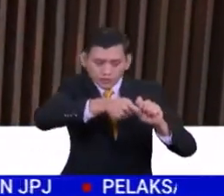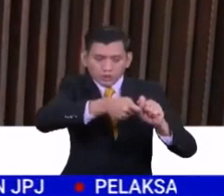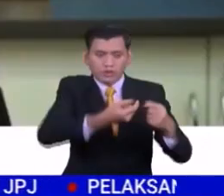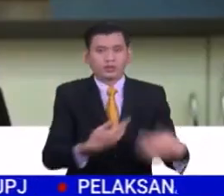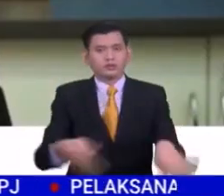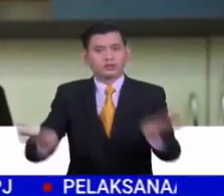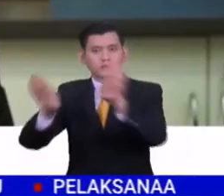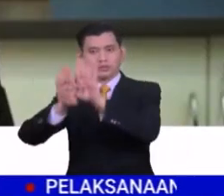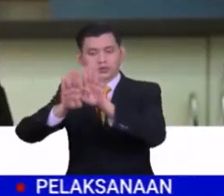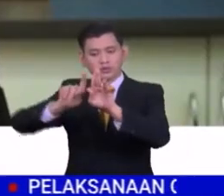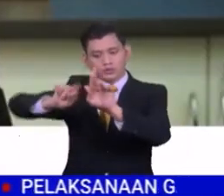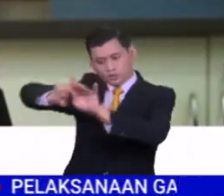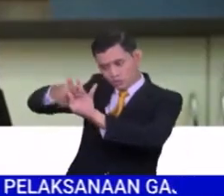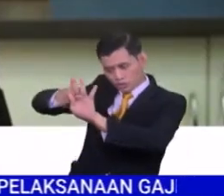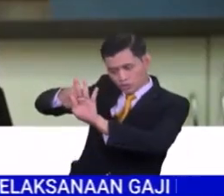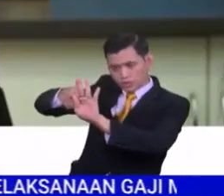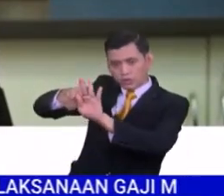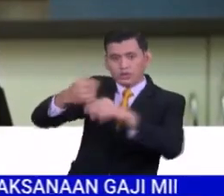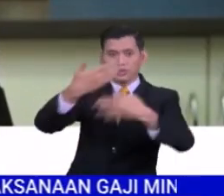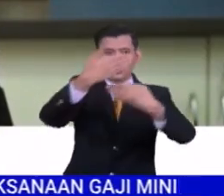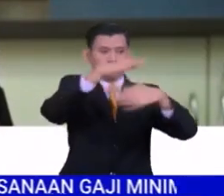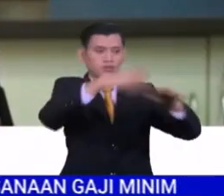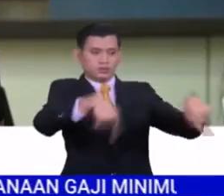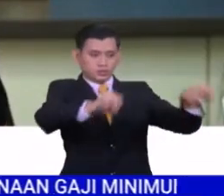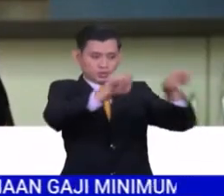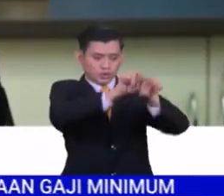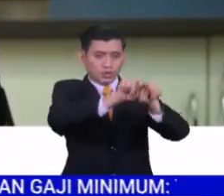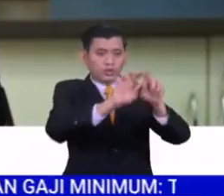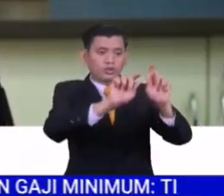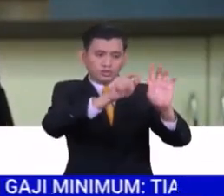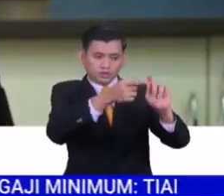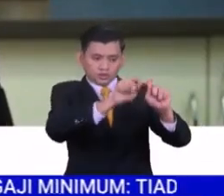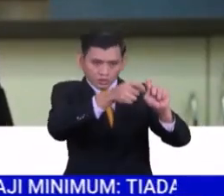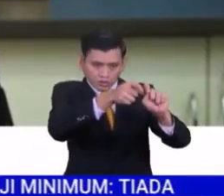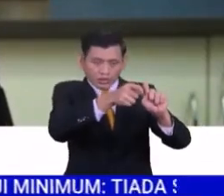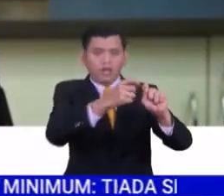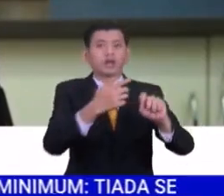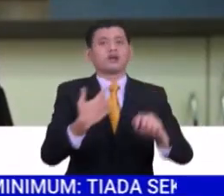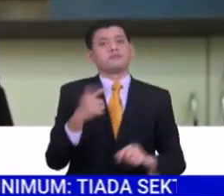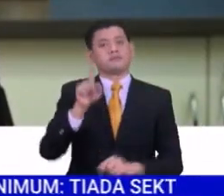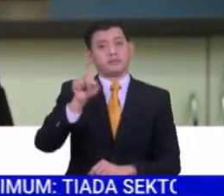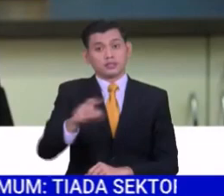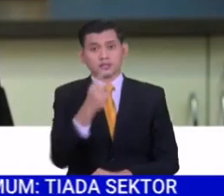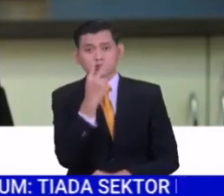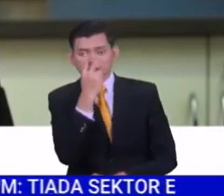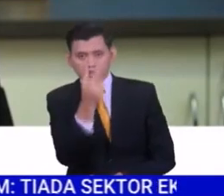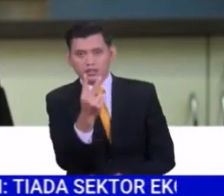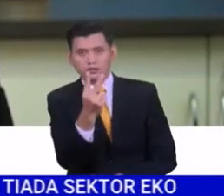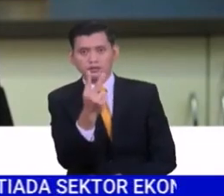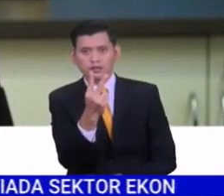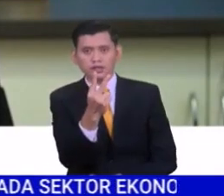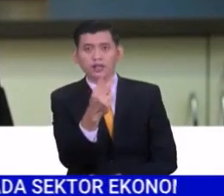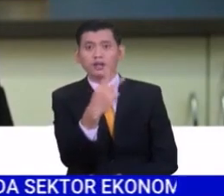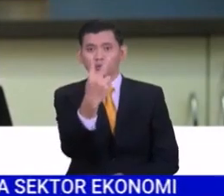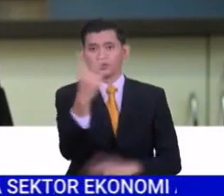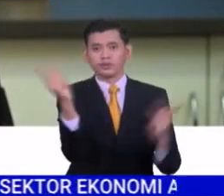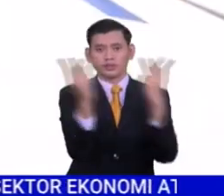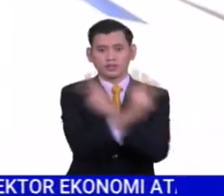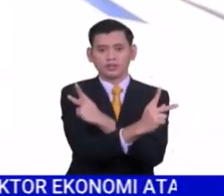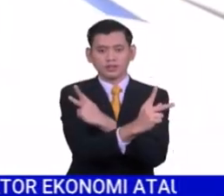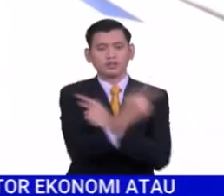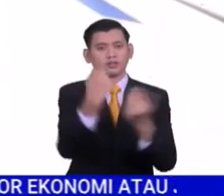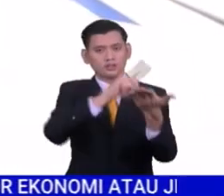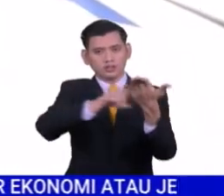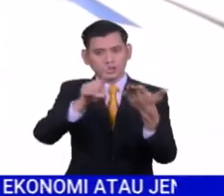pintu dan tingkap rumah kita ini dikunci. Kita buat 2-3 kali check, pastikan dulu dan baru kita keluar daripada rumah